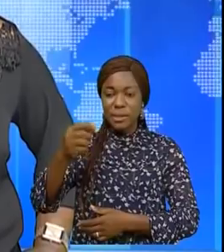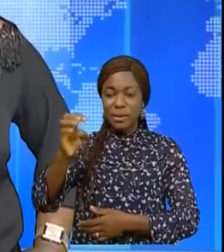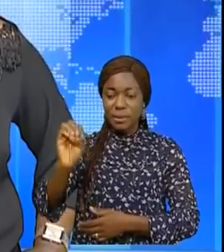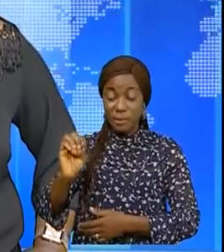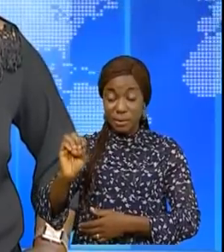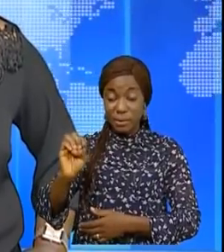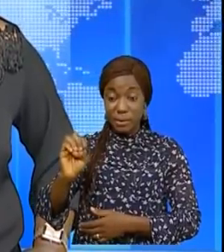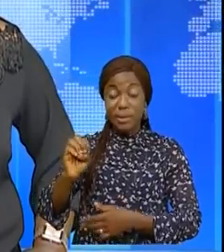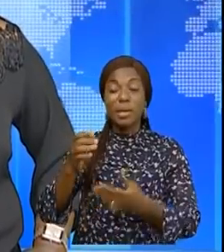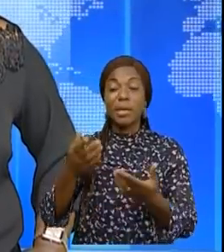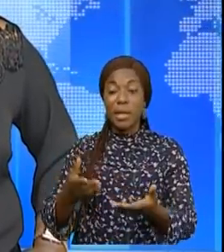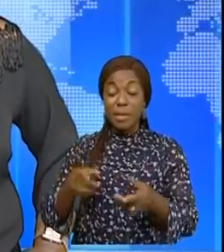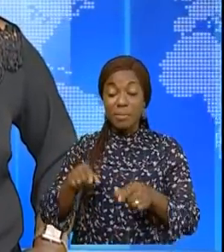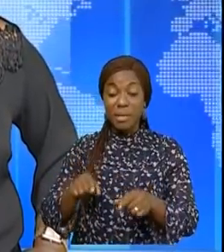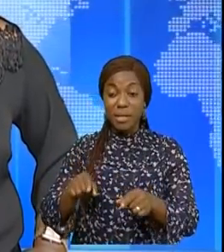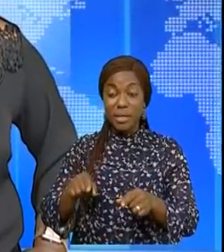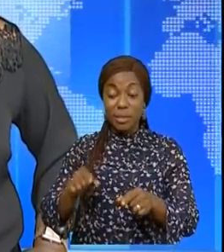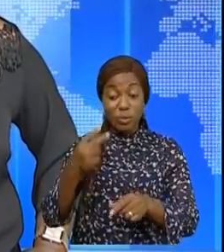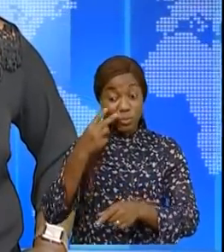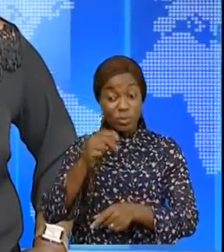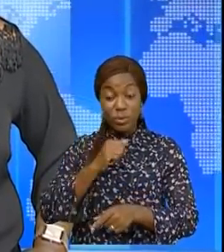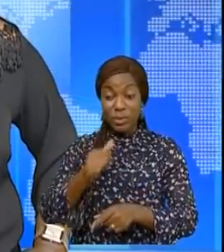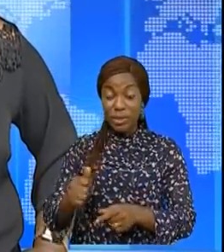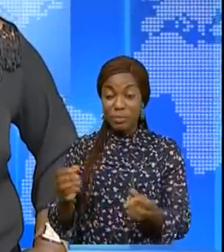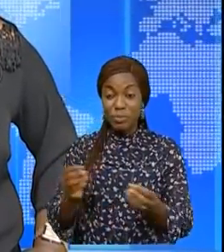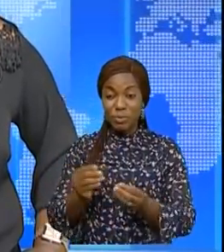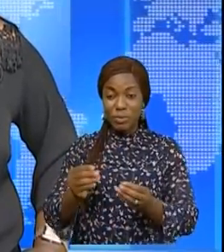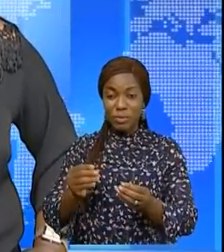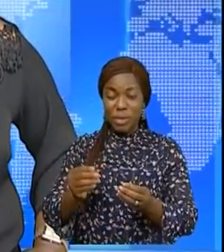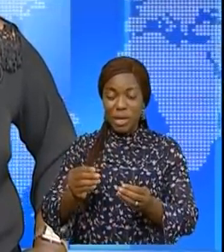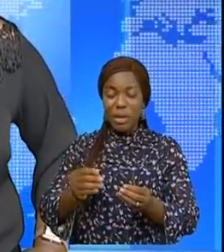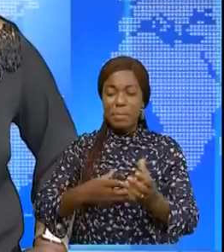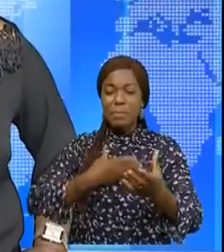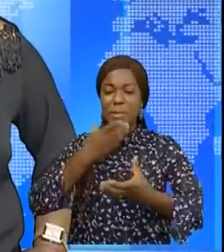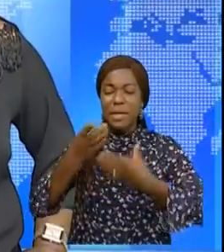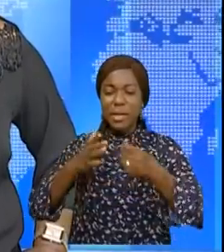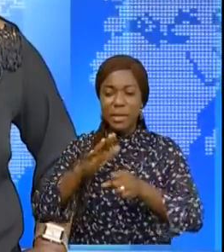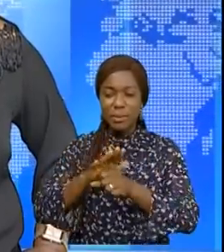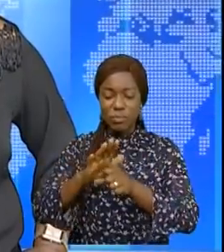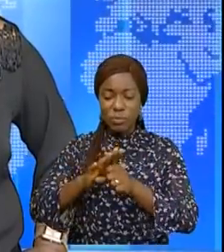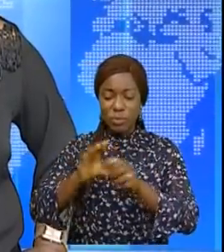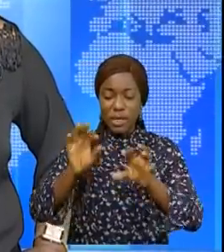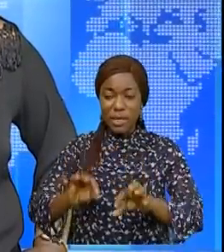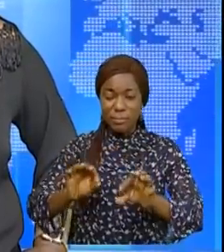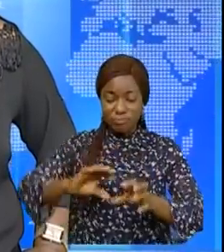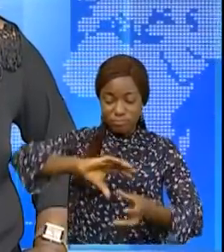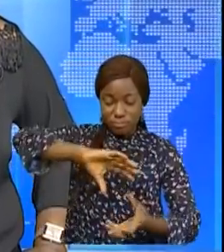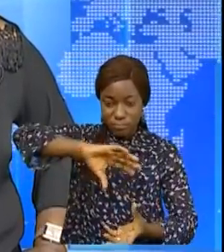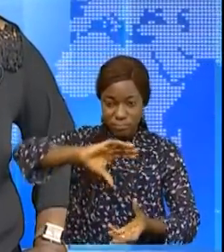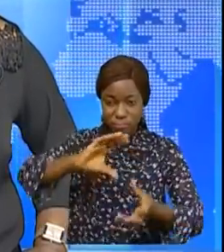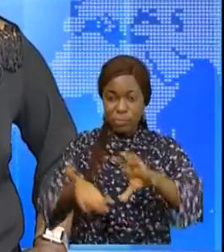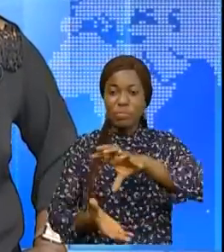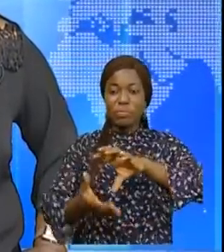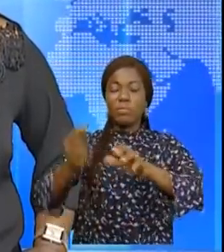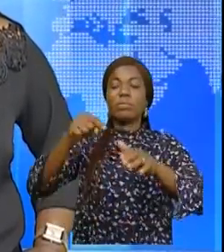inquiétées, la population lance un cri d'alarme au gouvernement central pour stopper ce fléau qui risque de causer des dégâts matériels énormes